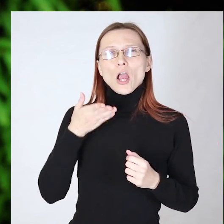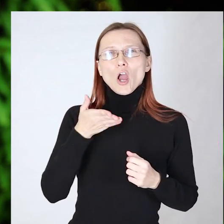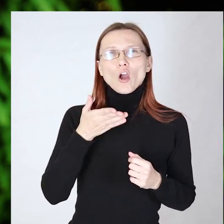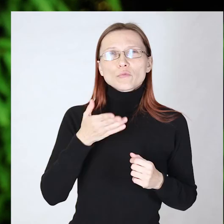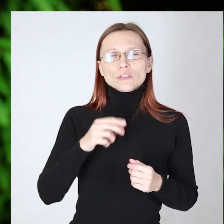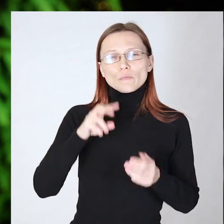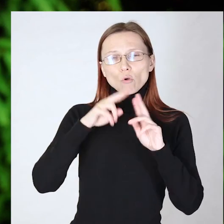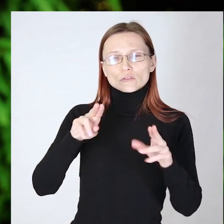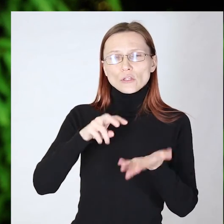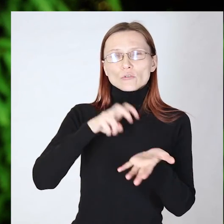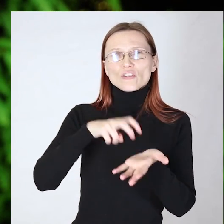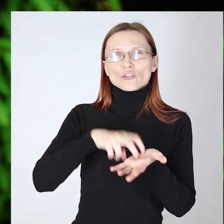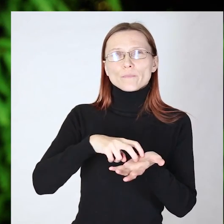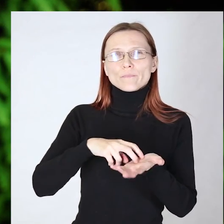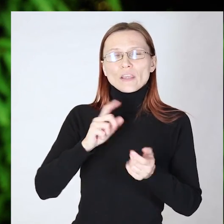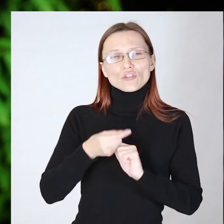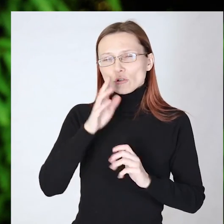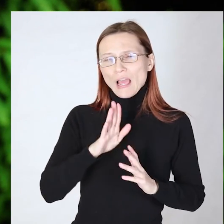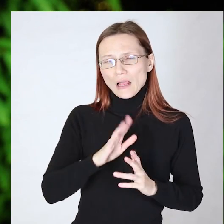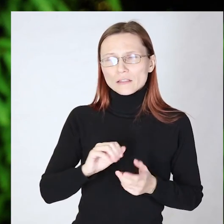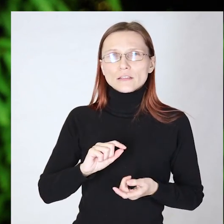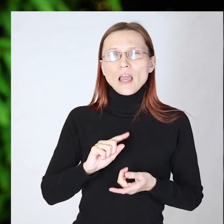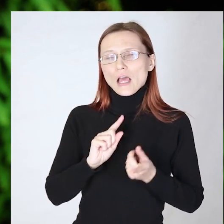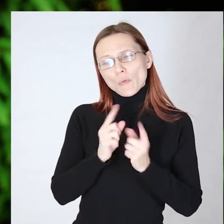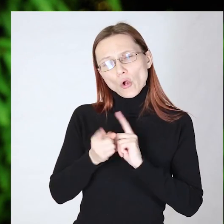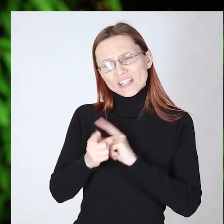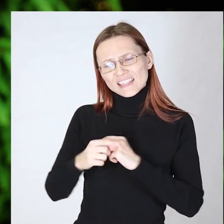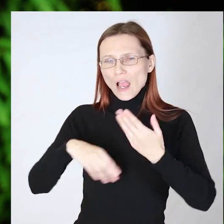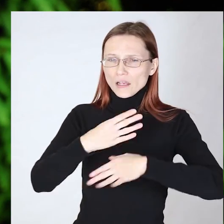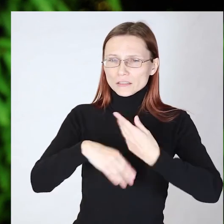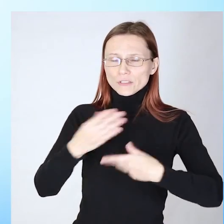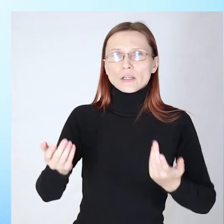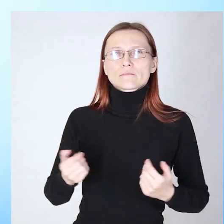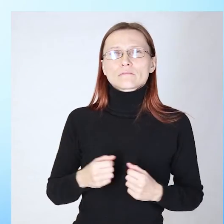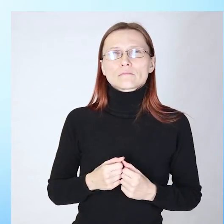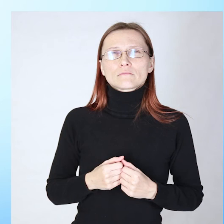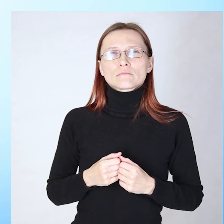bude sa môcť z neho tešiť. Či je to talent, alebo je to akákoľvek iná aktivita v živote.